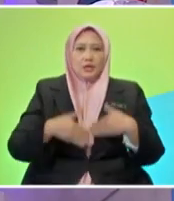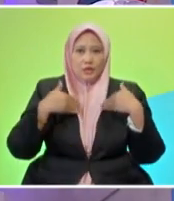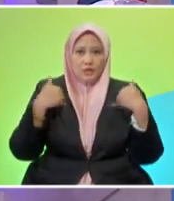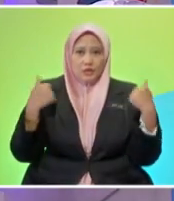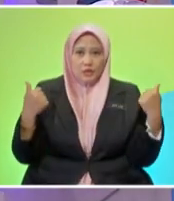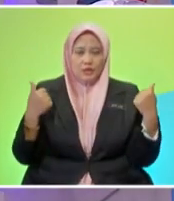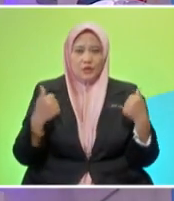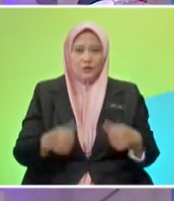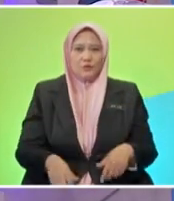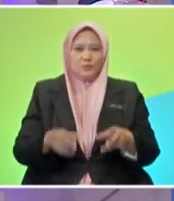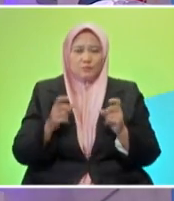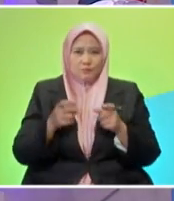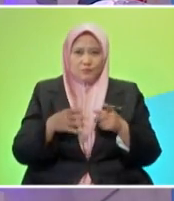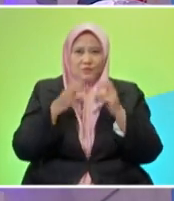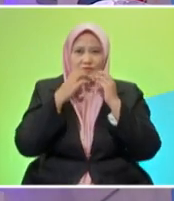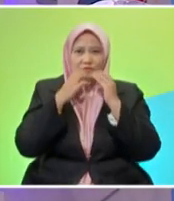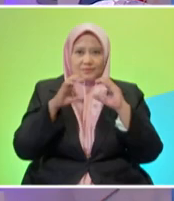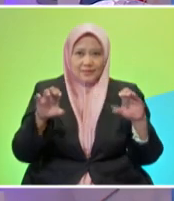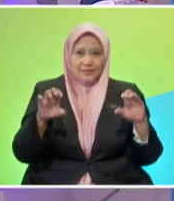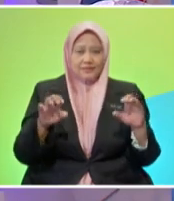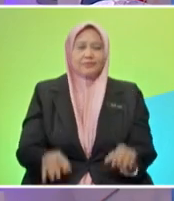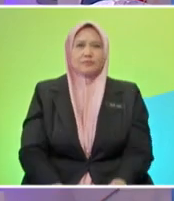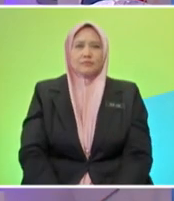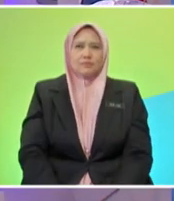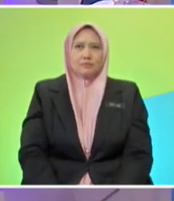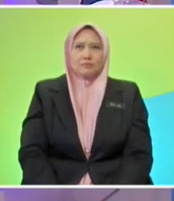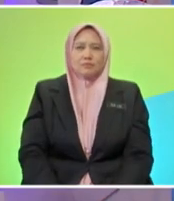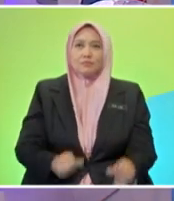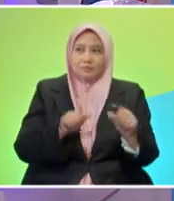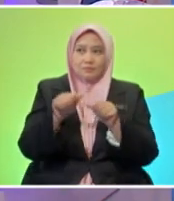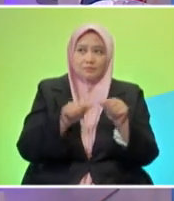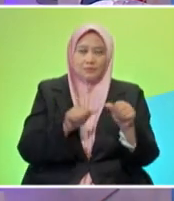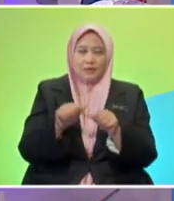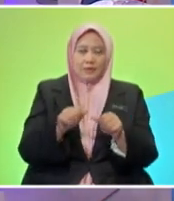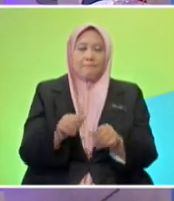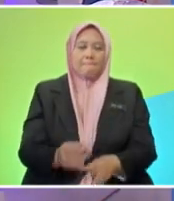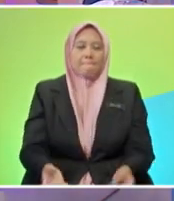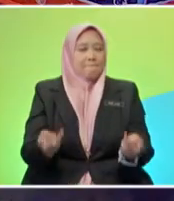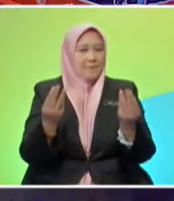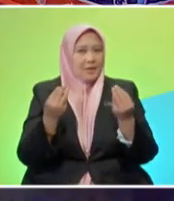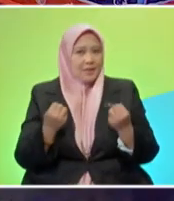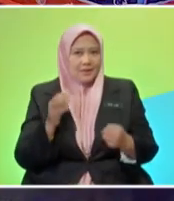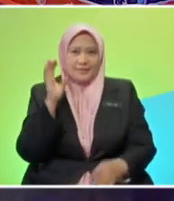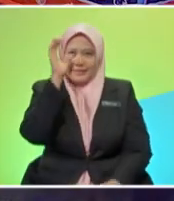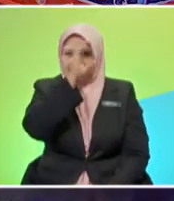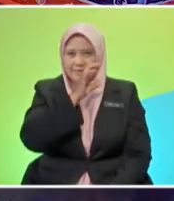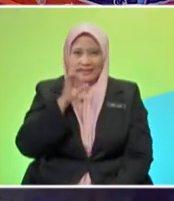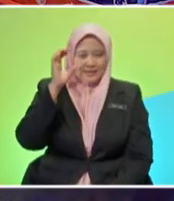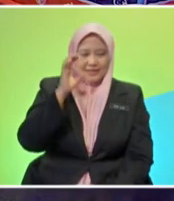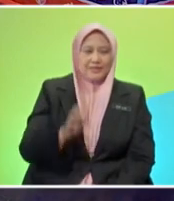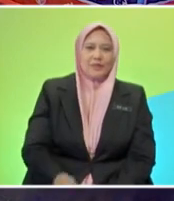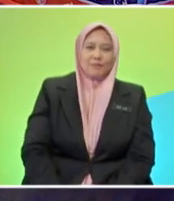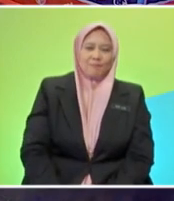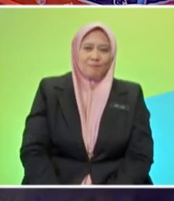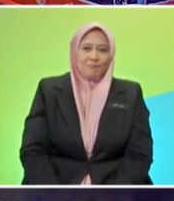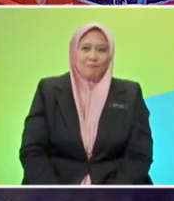beraktiviti, mari cari. Apa yang nak dicari tu? Sebelum kita cari, kita baca terlebih dahulu. Jom